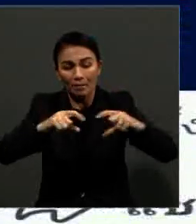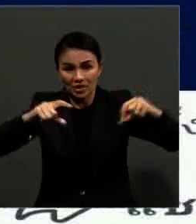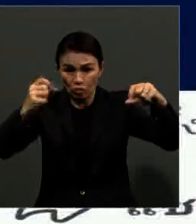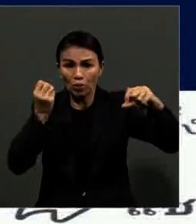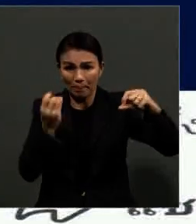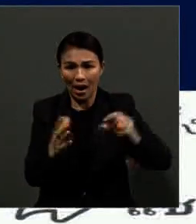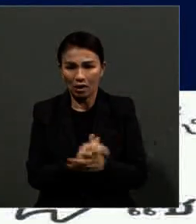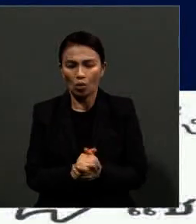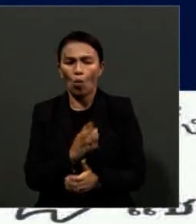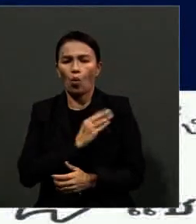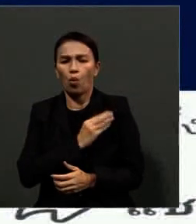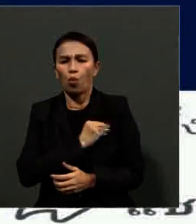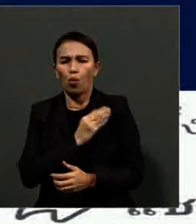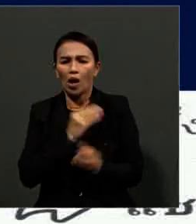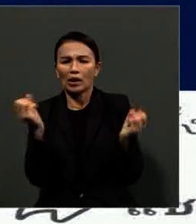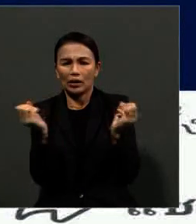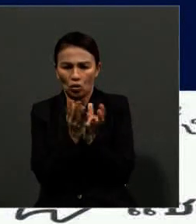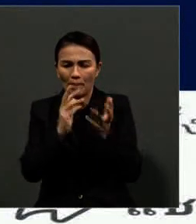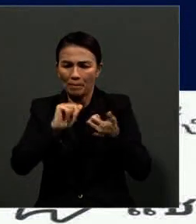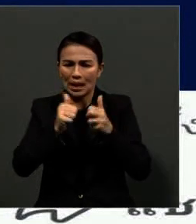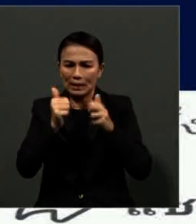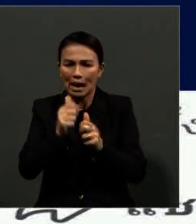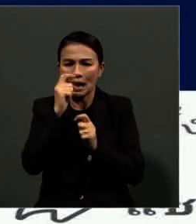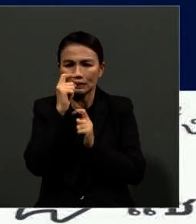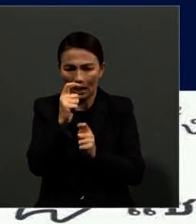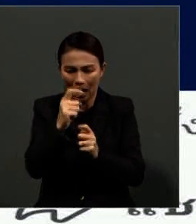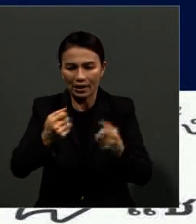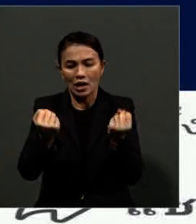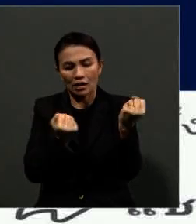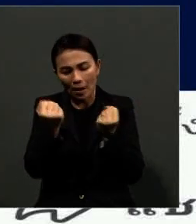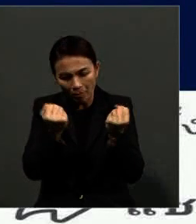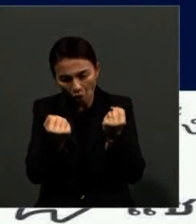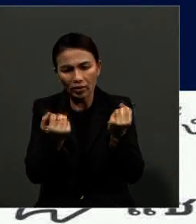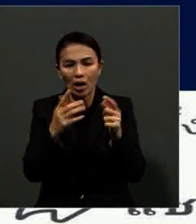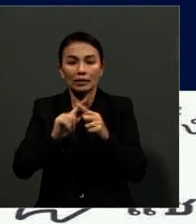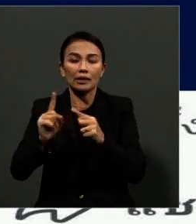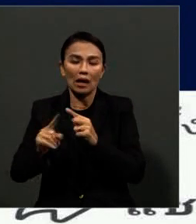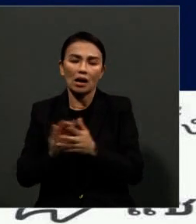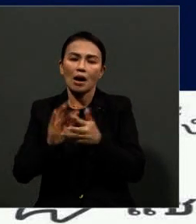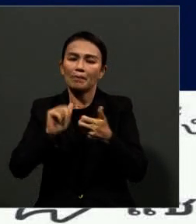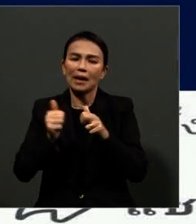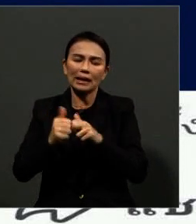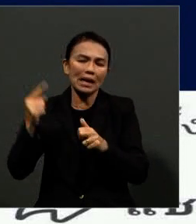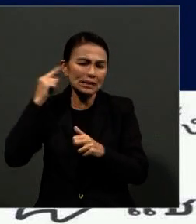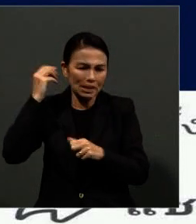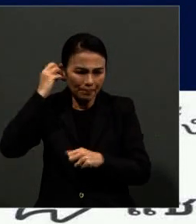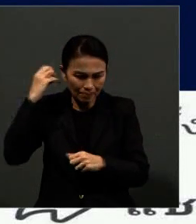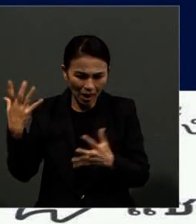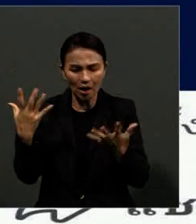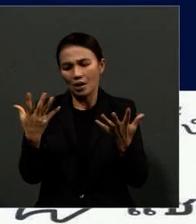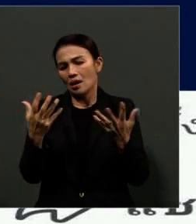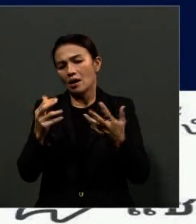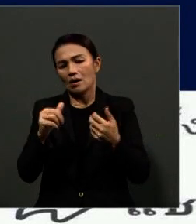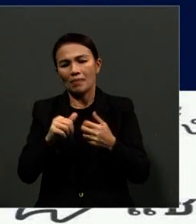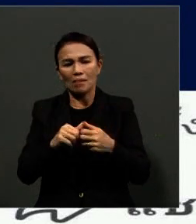เยอะอยู่แล้วก็กลัวว่าจะทำให้เกิดความไม่ปลอดภัยอะไรใดๆต่อผู้ใช้รถใช้ถนนรวมถึงอาจจะสร้างปัญหาจราจรหรือก่อความ